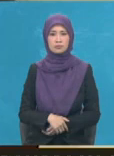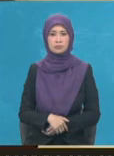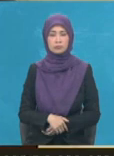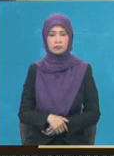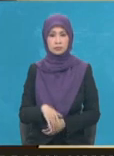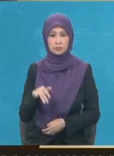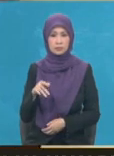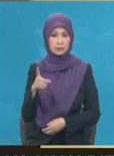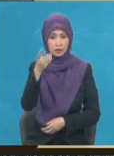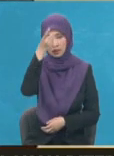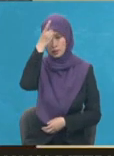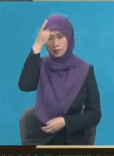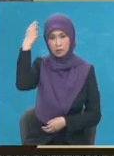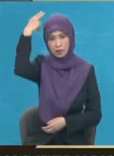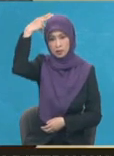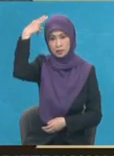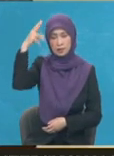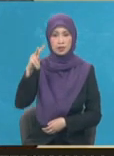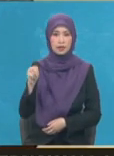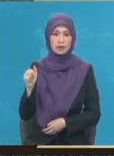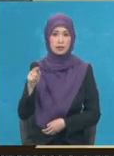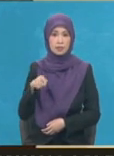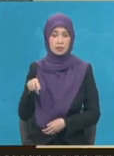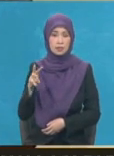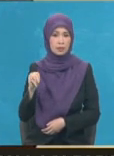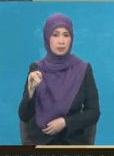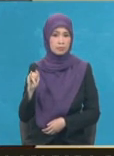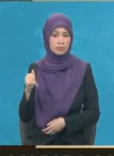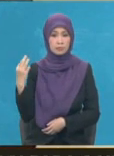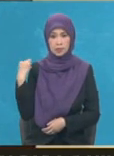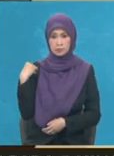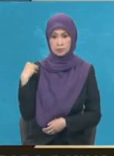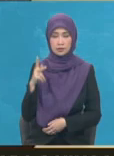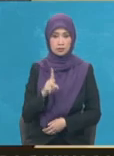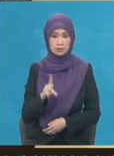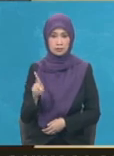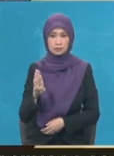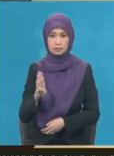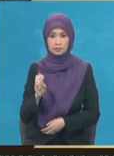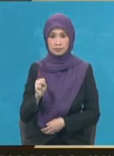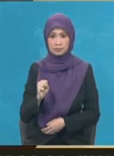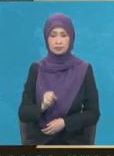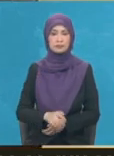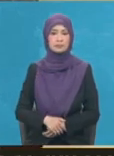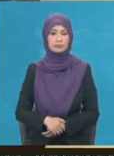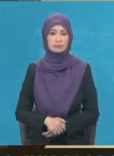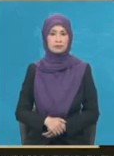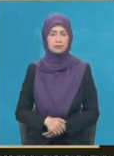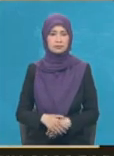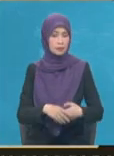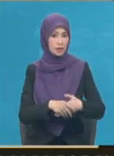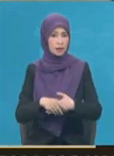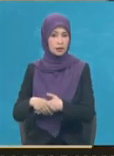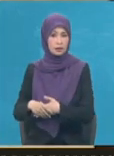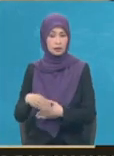datuk srisetya Awang Haji Muhammad menteri kebudayaan pria dan Sugan mereka oleh convention pemimpin muda Brunei